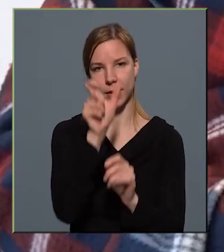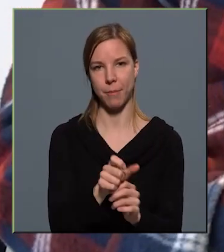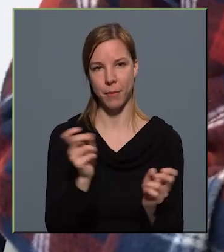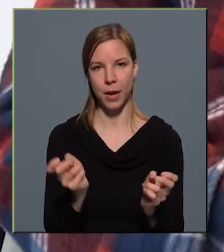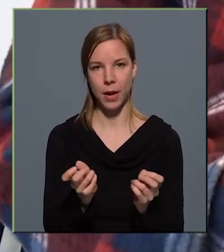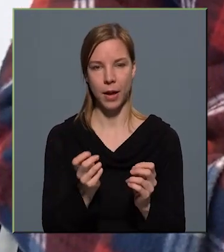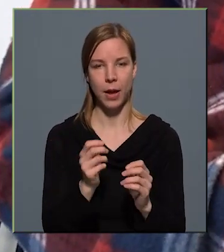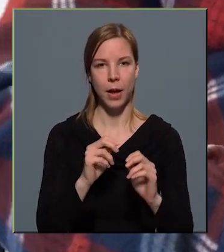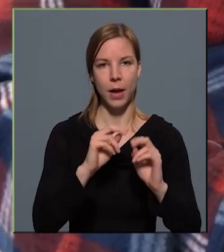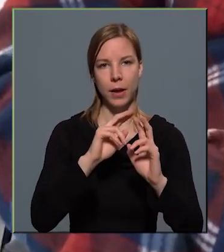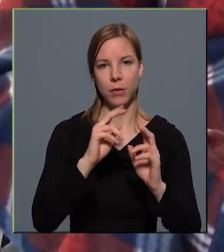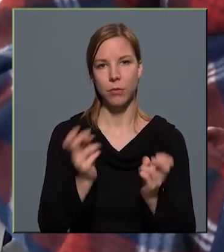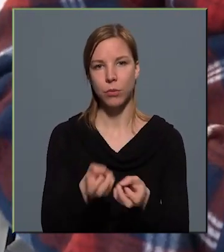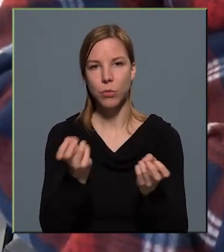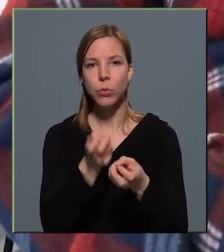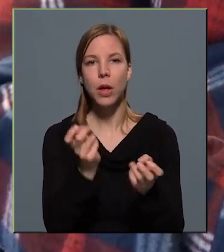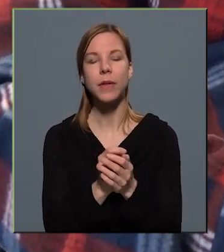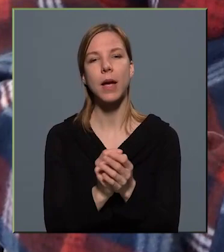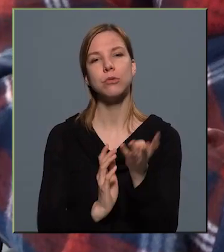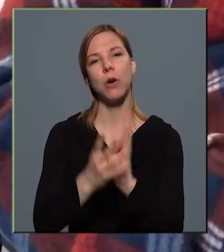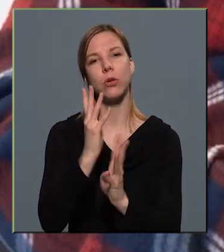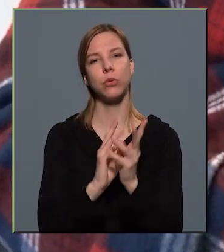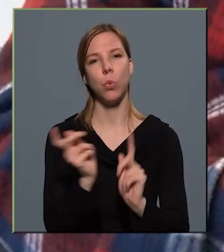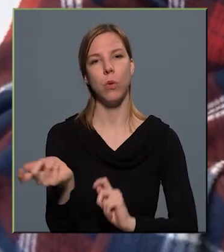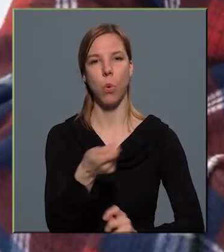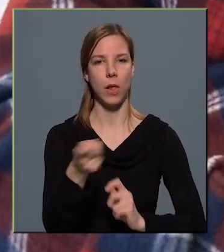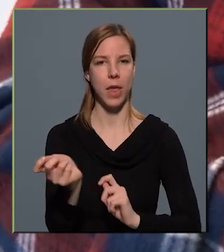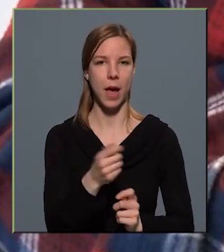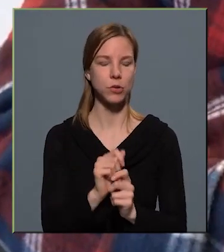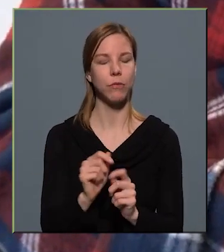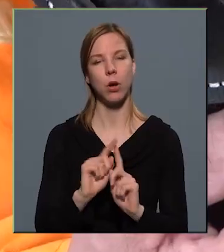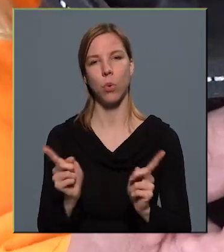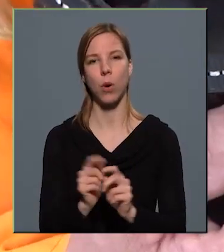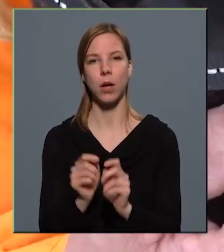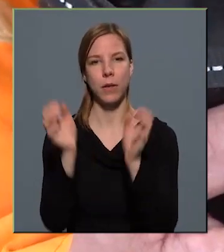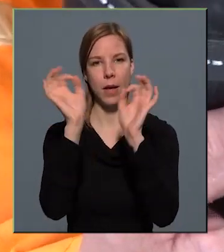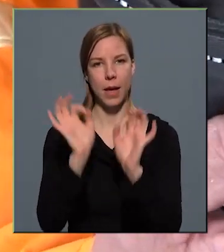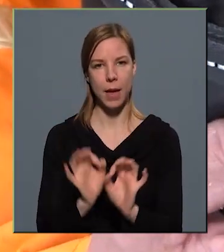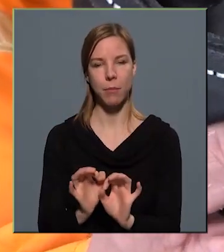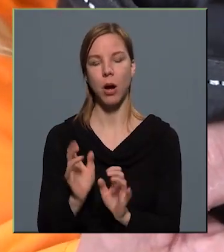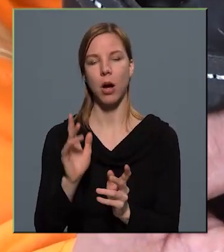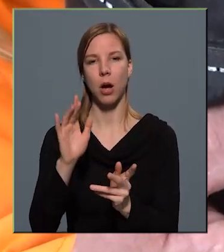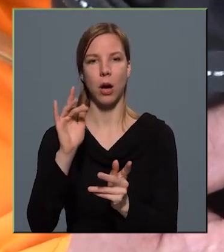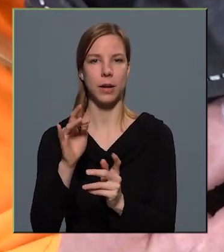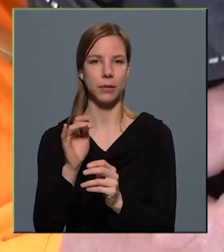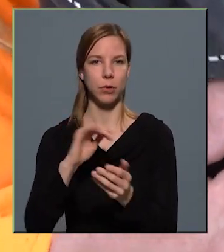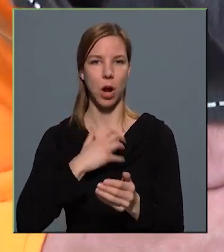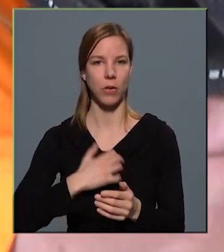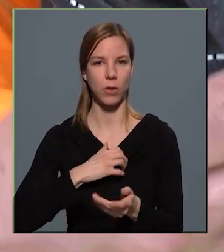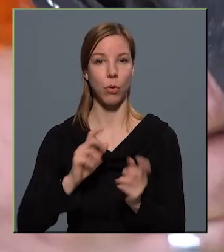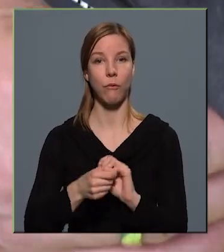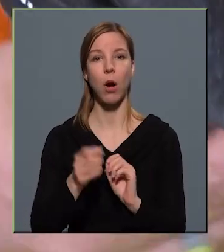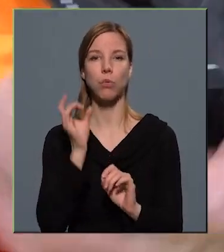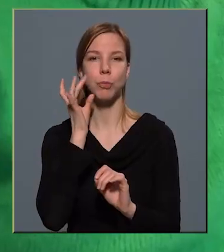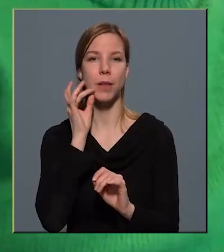közre, illetve tűzoltásban és bármilyen olyan ipari katasztrófánál, ahol kutyára, illetve speciális mentésre lenne